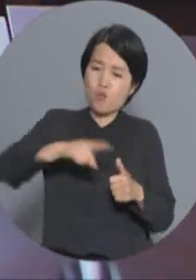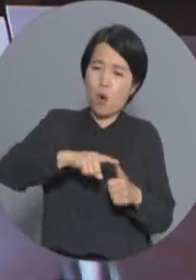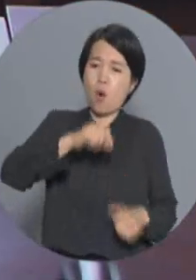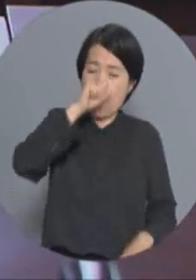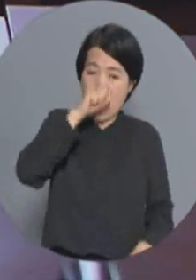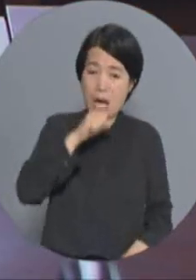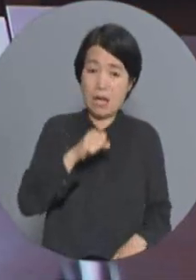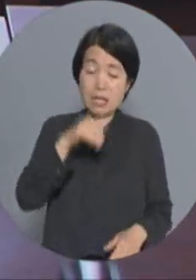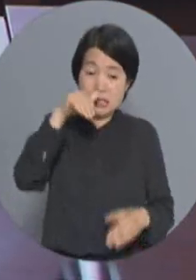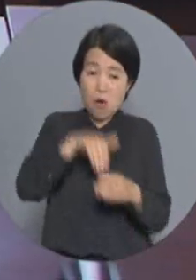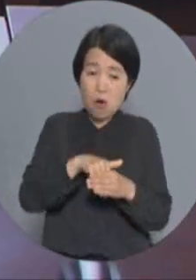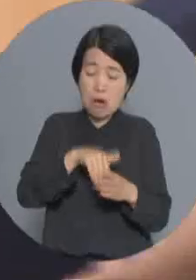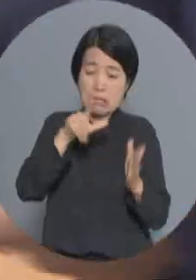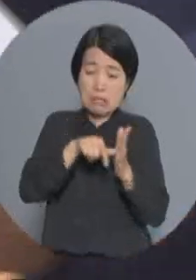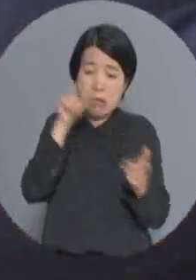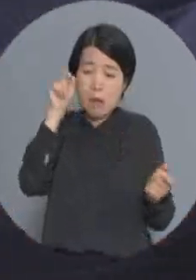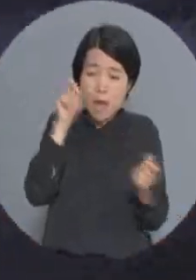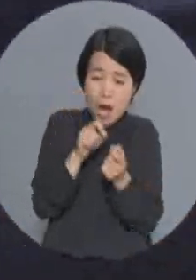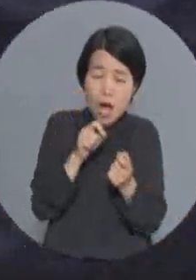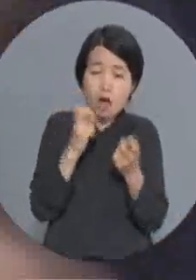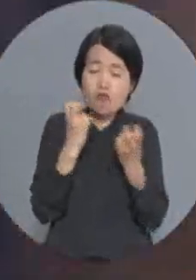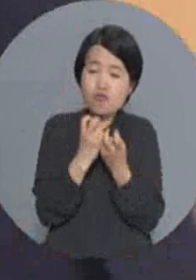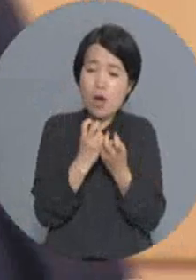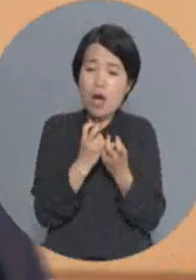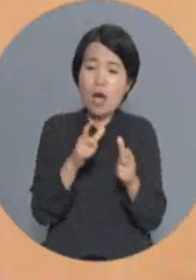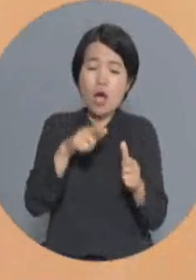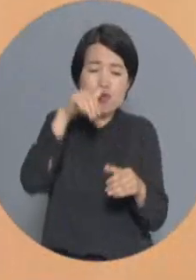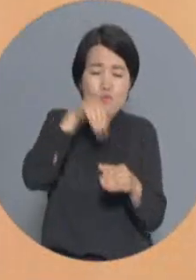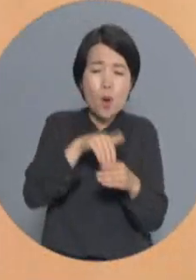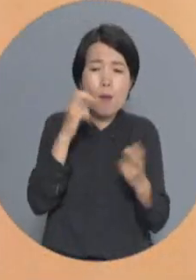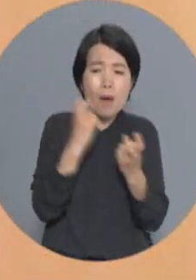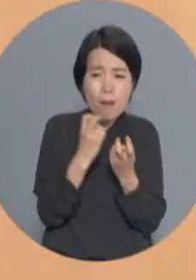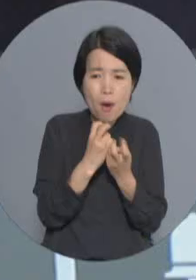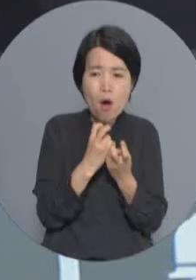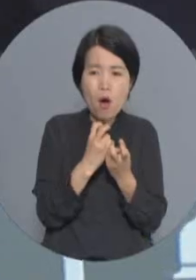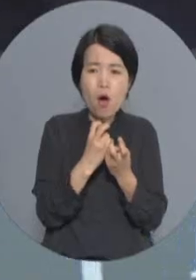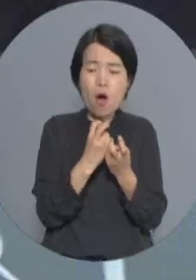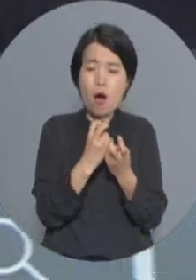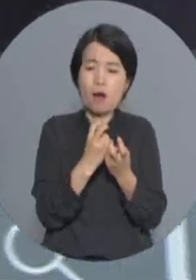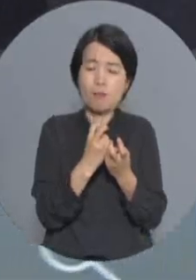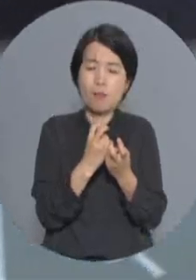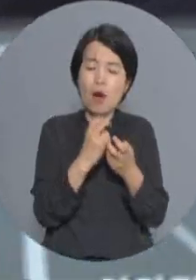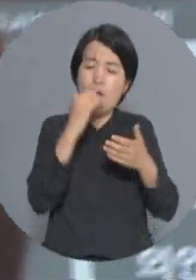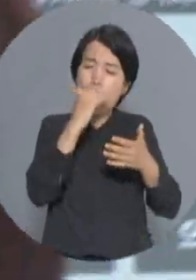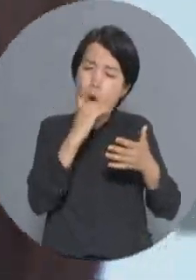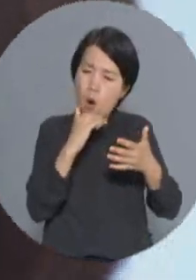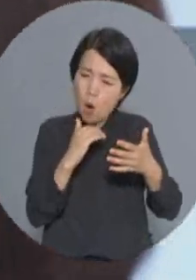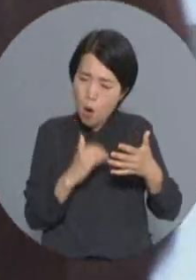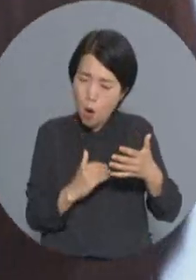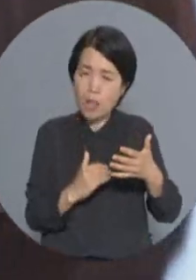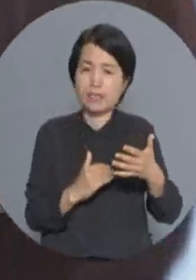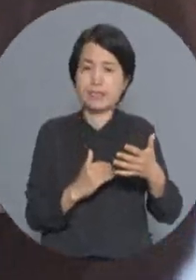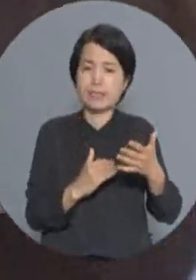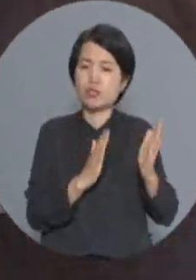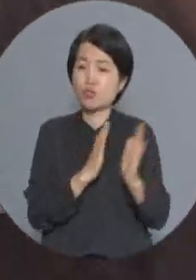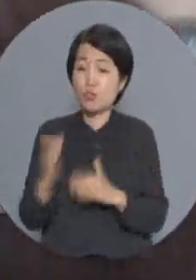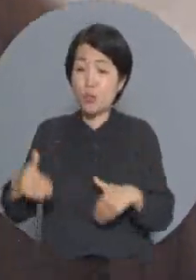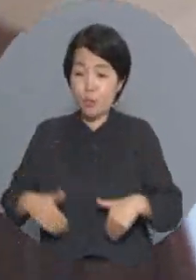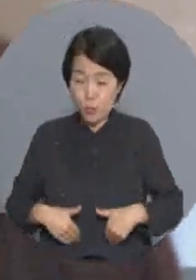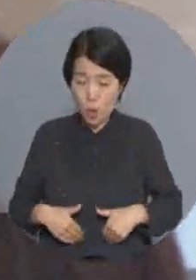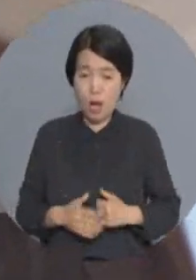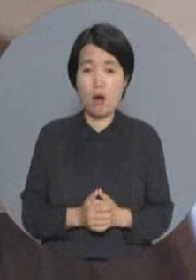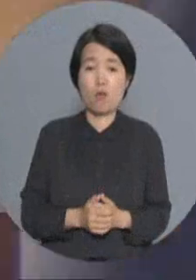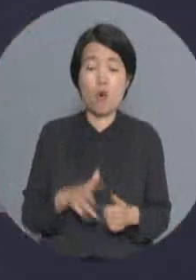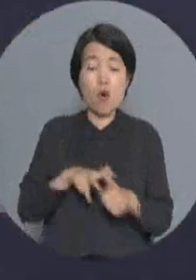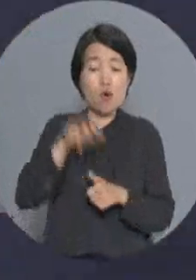얼마 남지 않은 상황에서 구체적인 투표 방식을 결정한 뒤 시스템을 마련해야 하고 출마자들은 권리당원을 상대로도